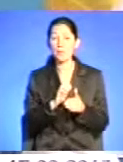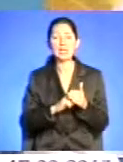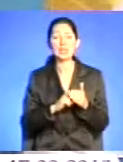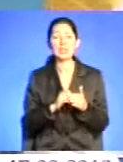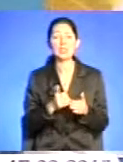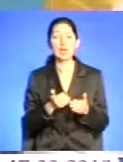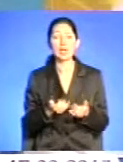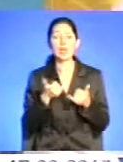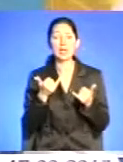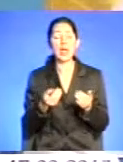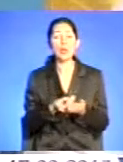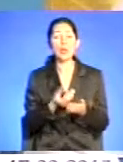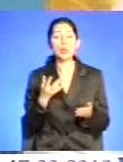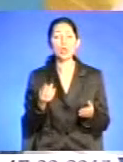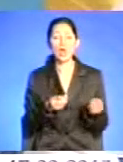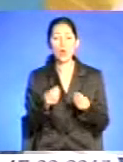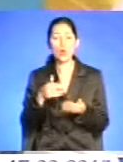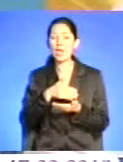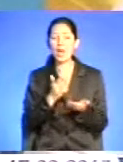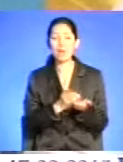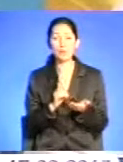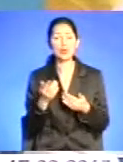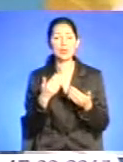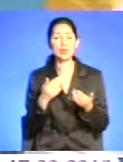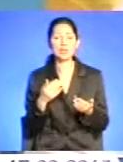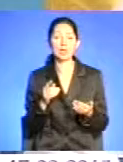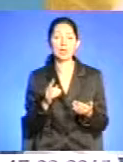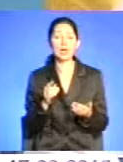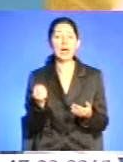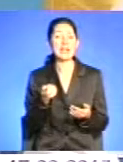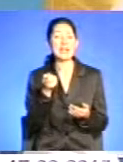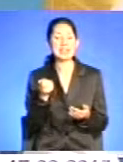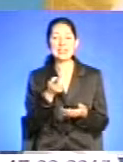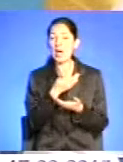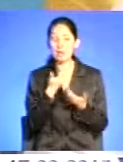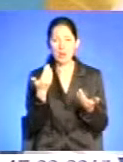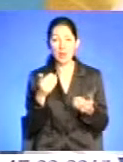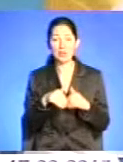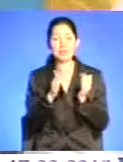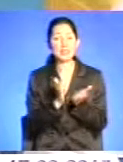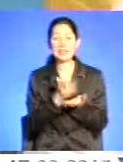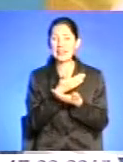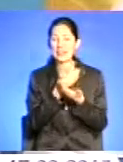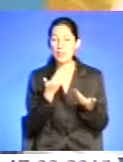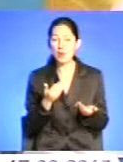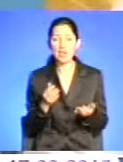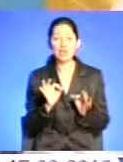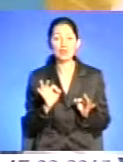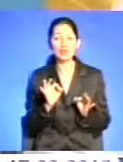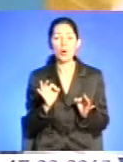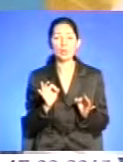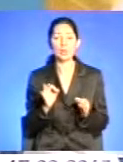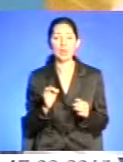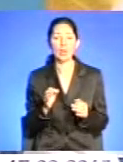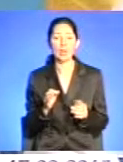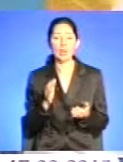муки, хлібу, що стосується до зерна, немає. Ми взагалі не маємо ніякої, не те що паніки, а маємо